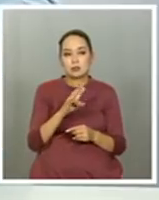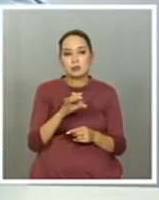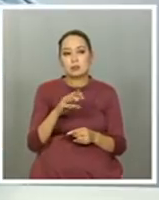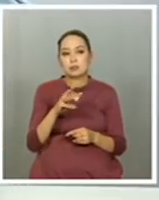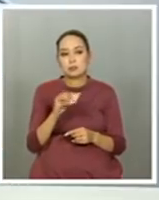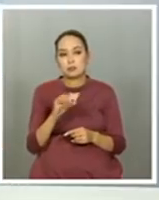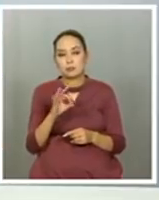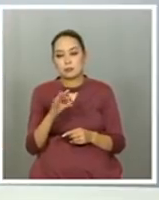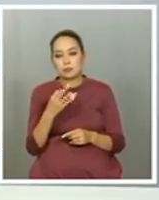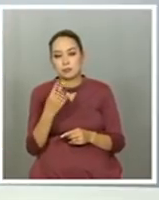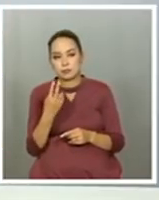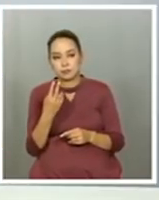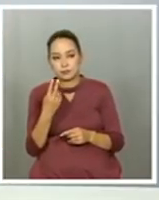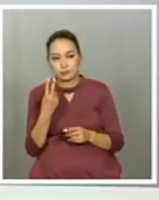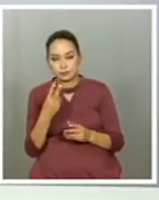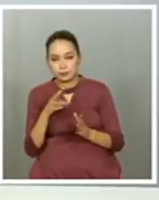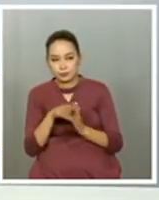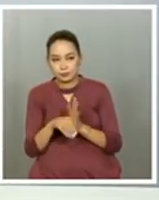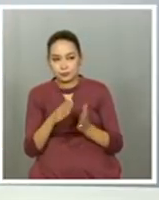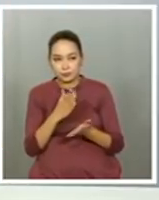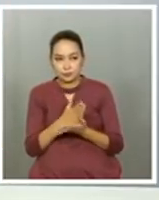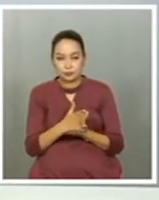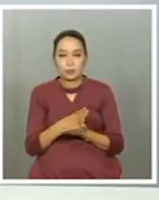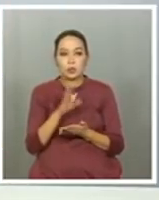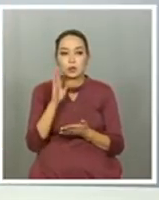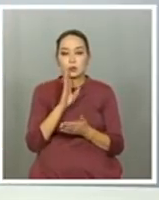байланысты. Және қышқылмен